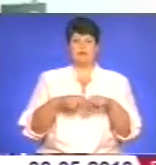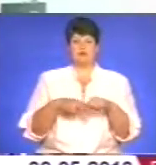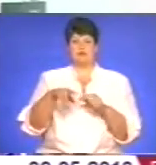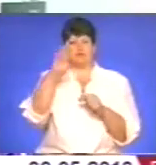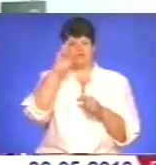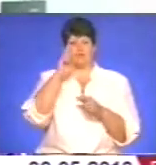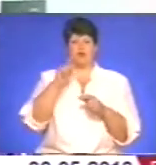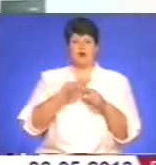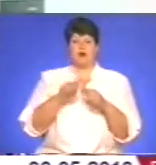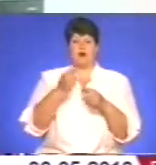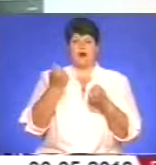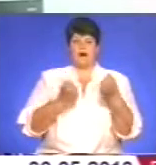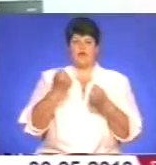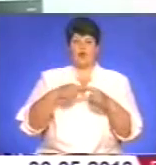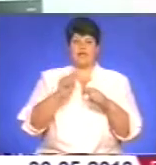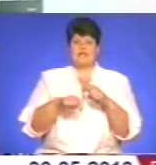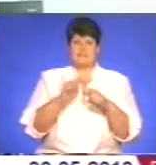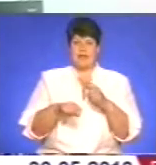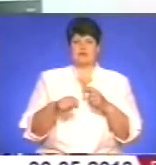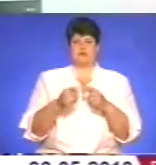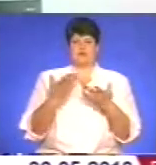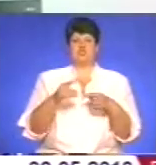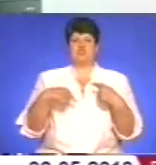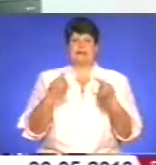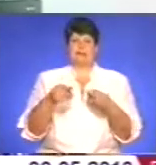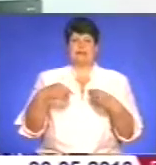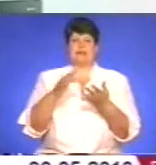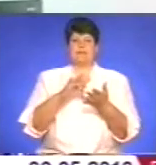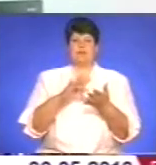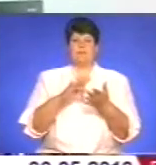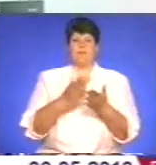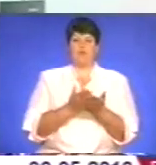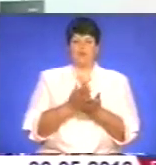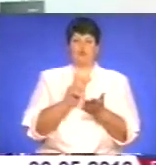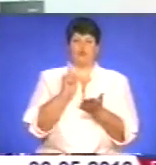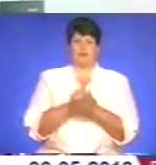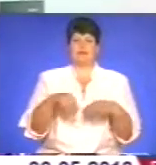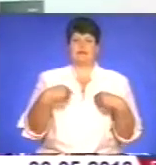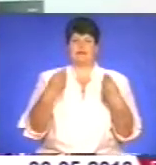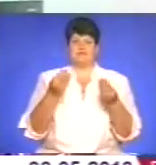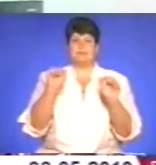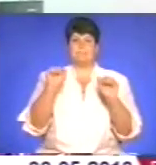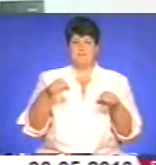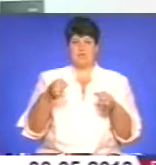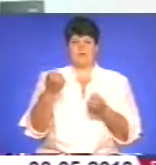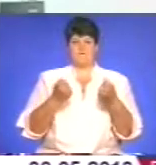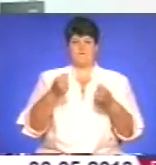Державтоінспекцію, яка через центр надання послуг мають видаватися права водія,